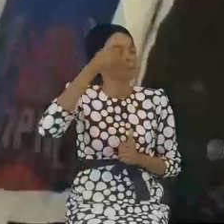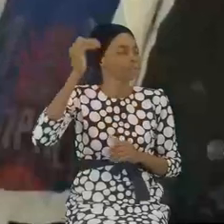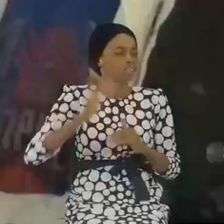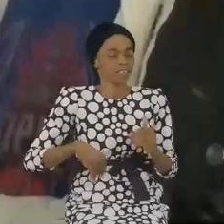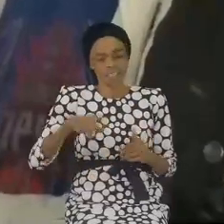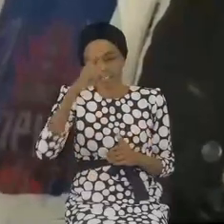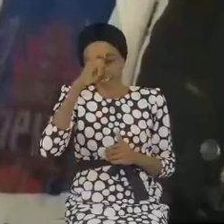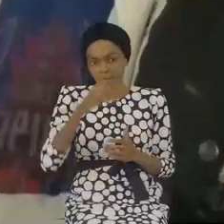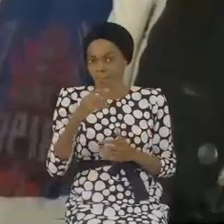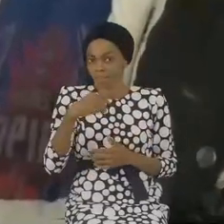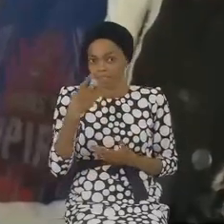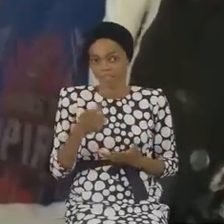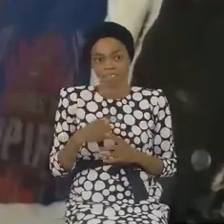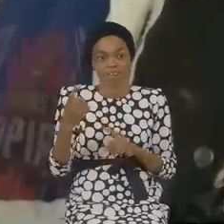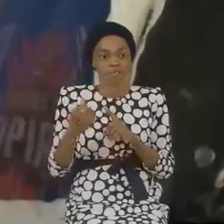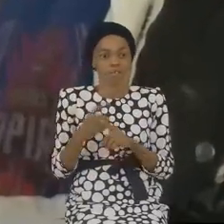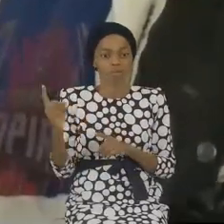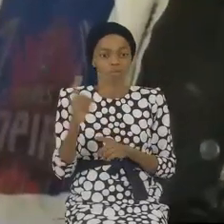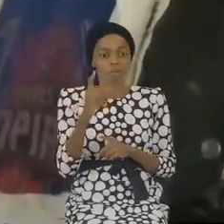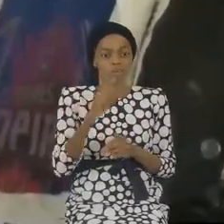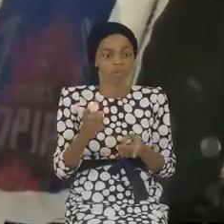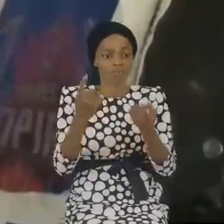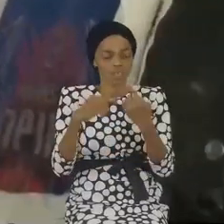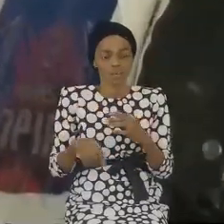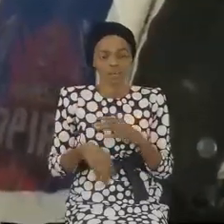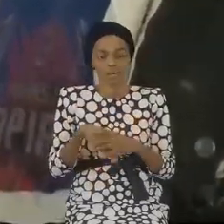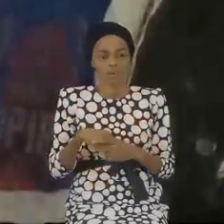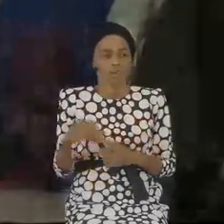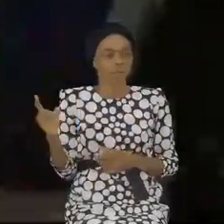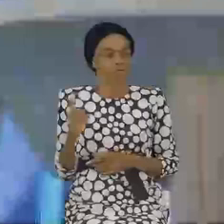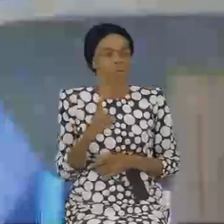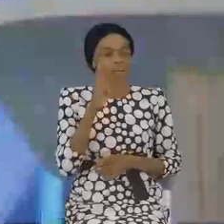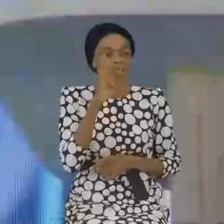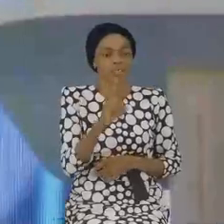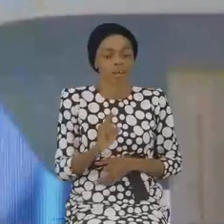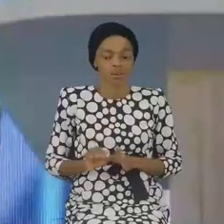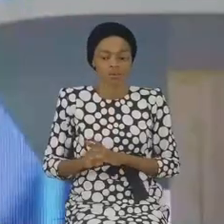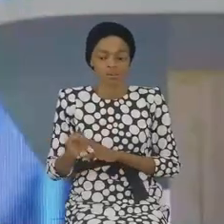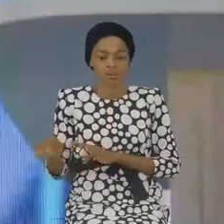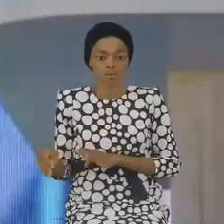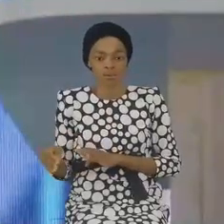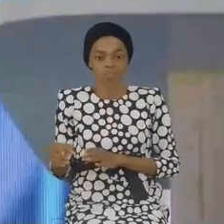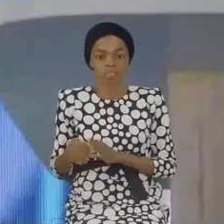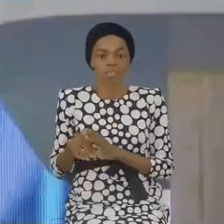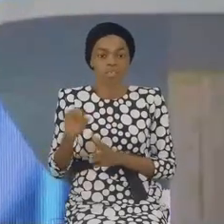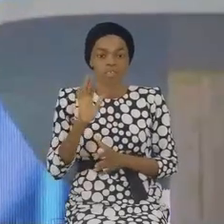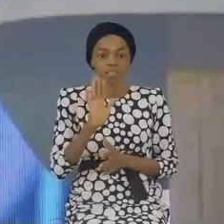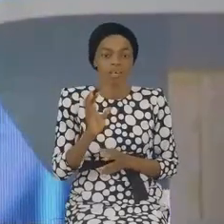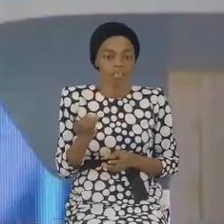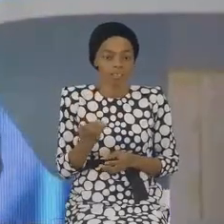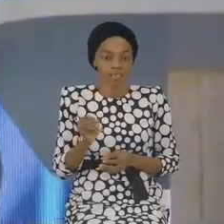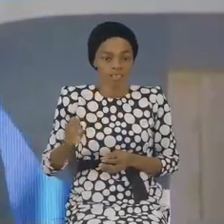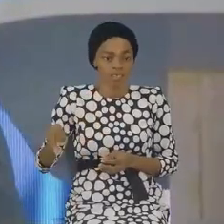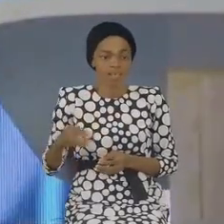dit, d'où vous êtes sortis, où tu étais dans les champs, où tu jetais dans les